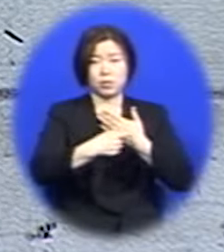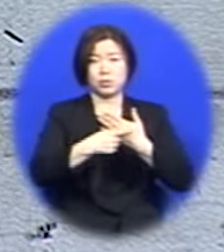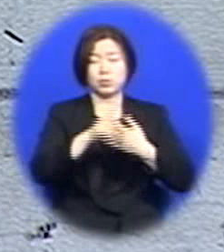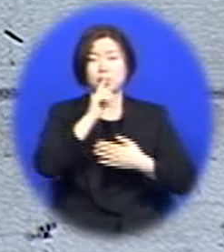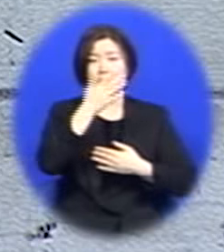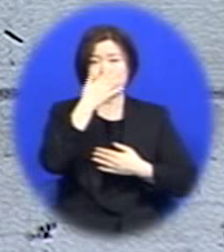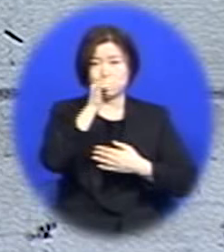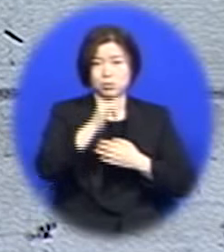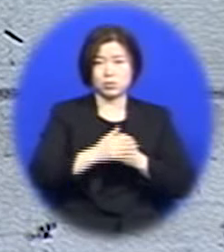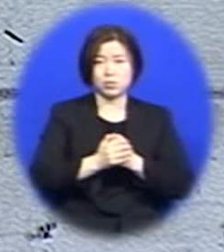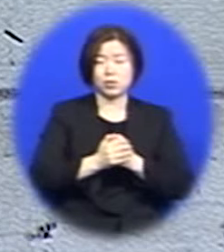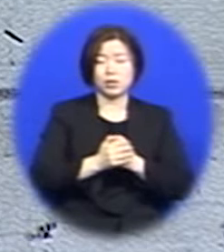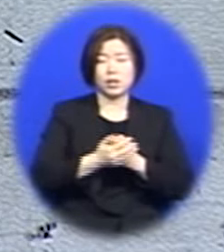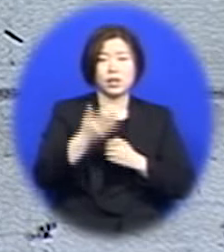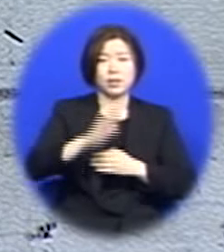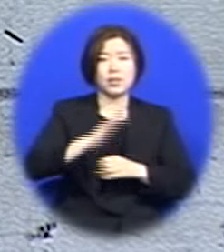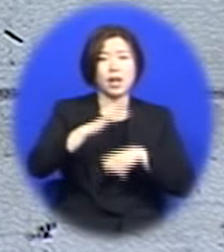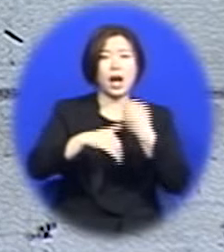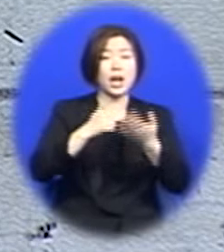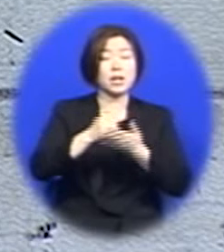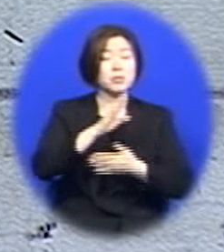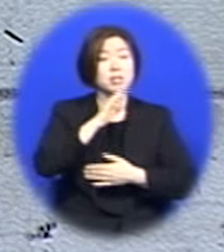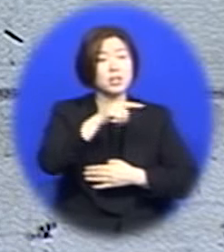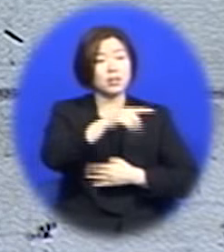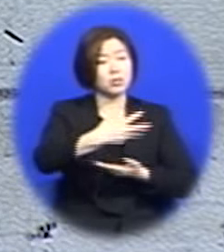진짜 하나님이 그렇게 받으셨을까요?